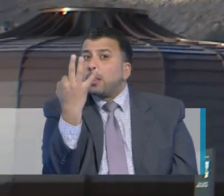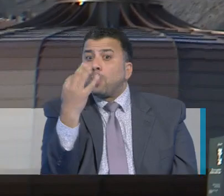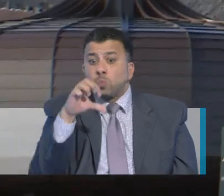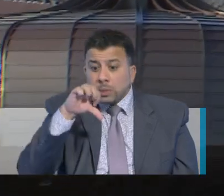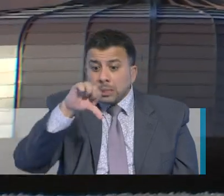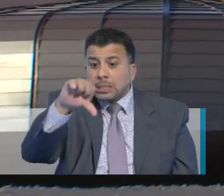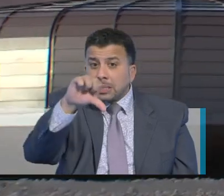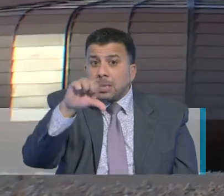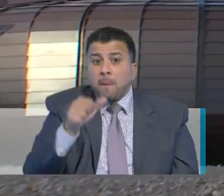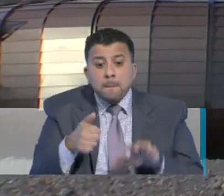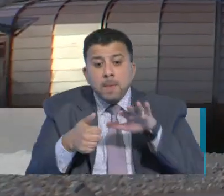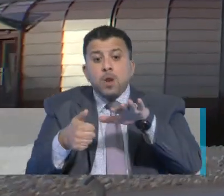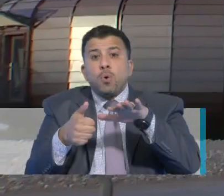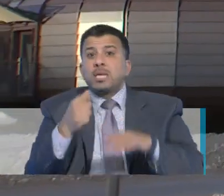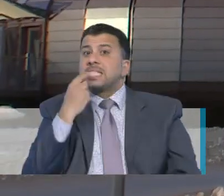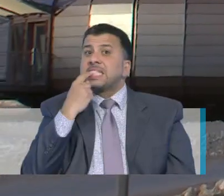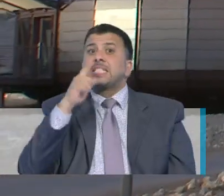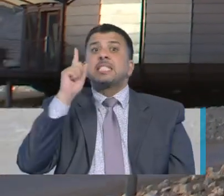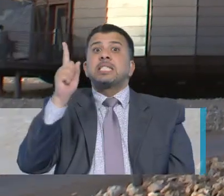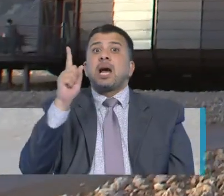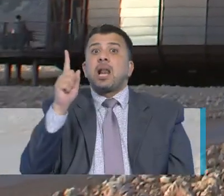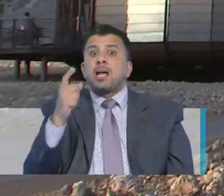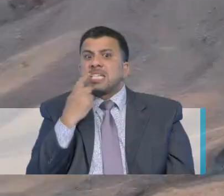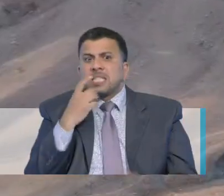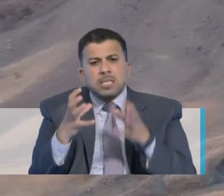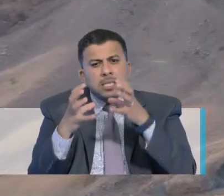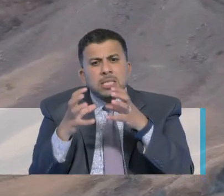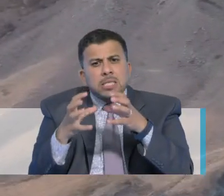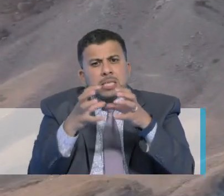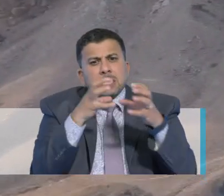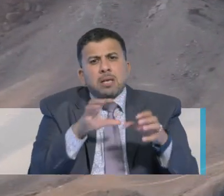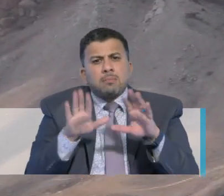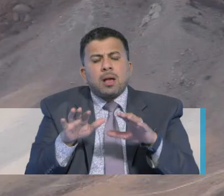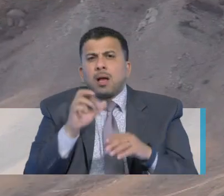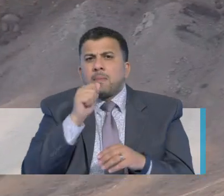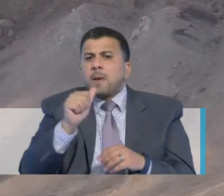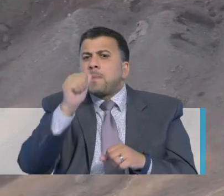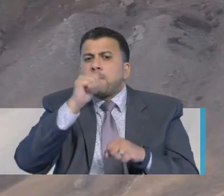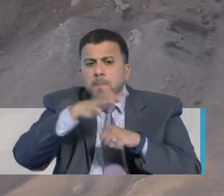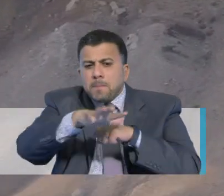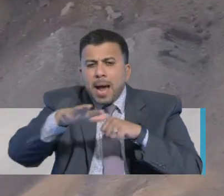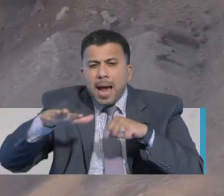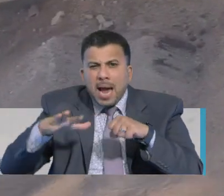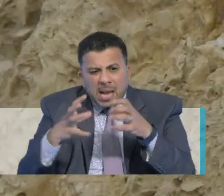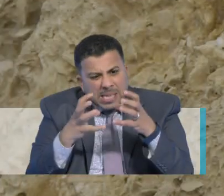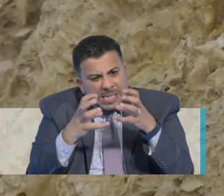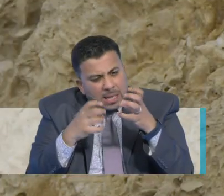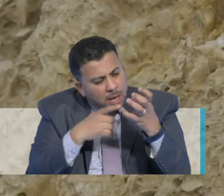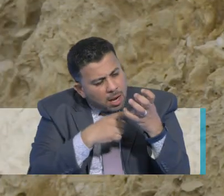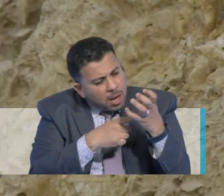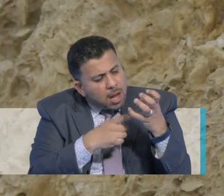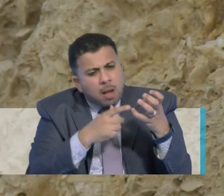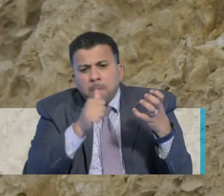سنة، وهو موقع غني بالبقايا المتحجرة للعديد من الكائنات البحرية القديمة التي